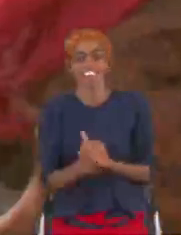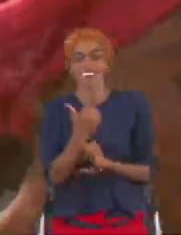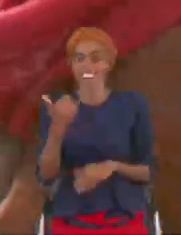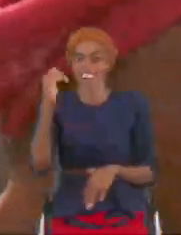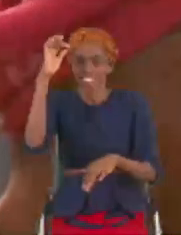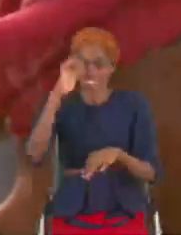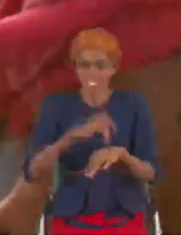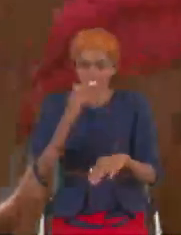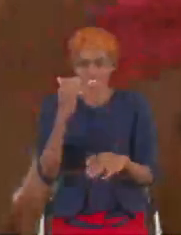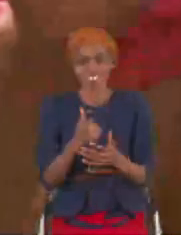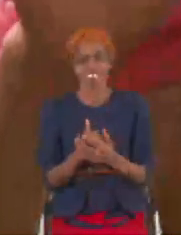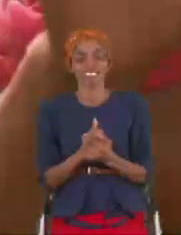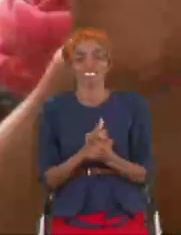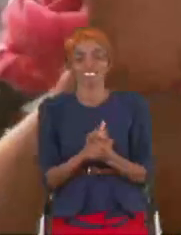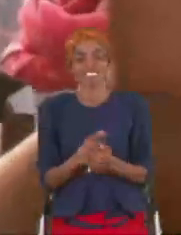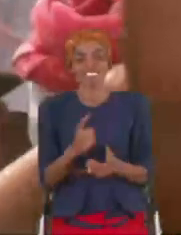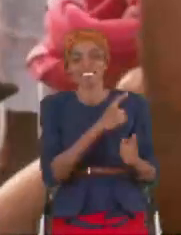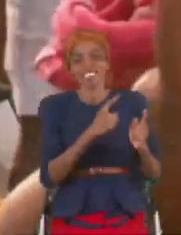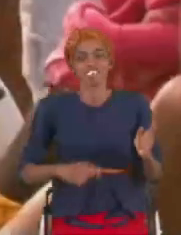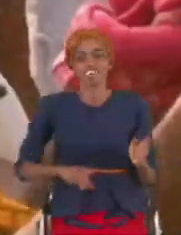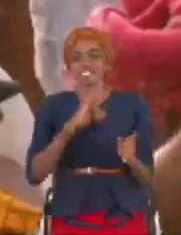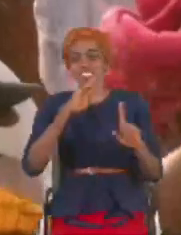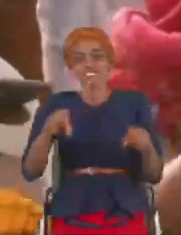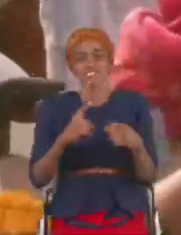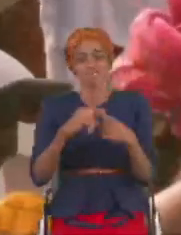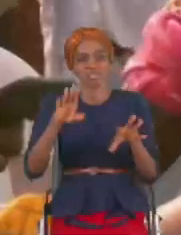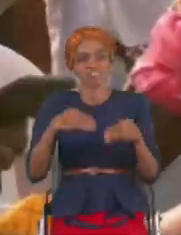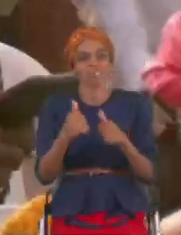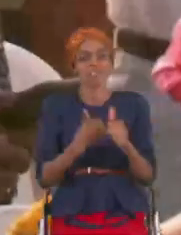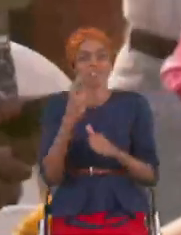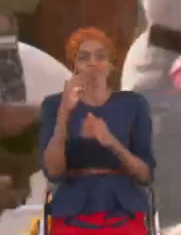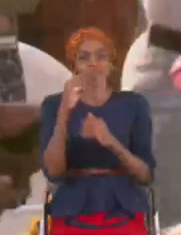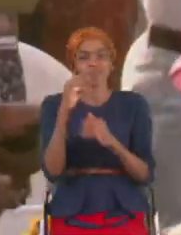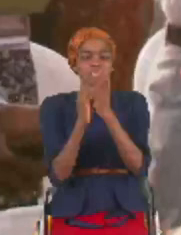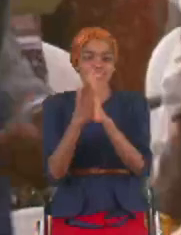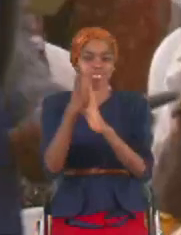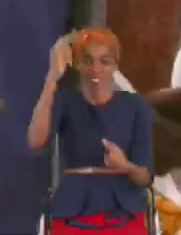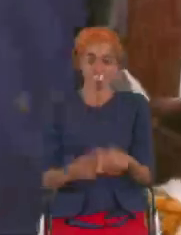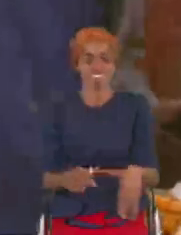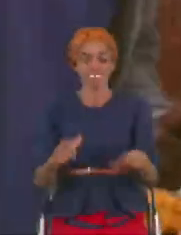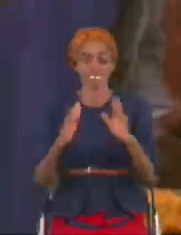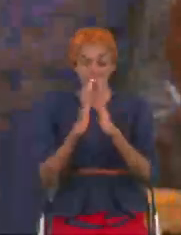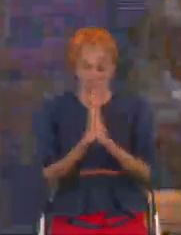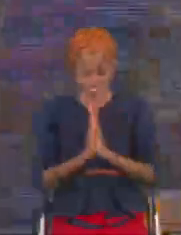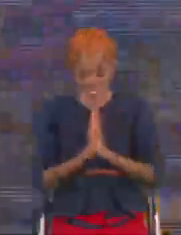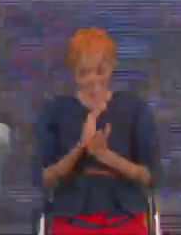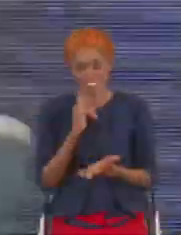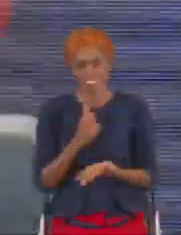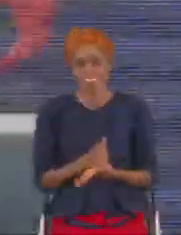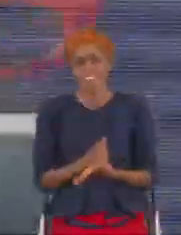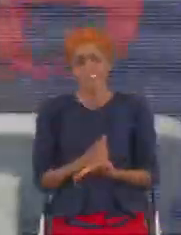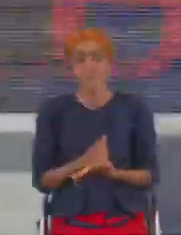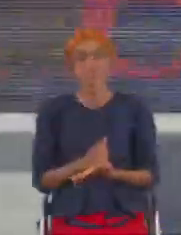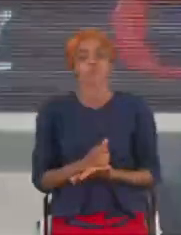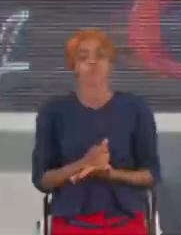et notre touchant le seigneur donnera à chacun sa touche au nom de jésus